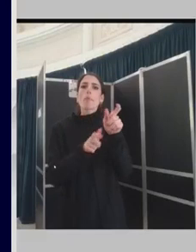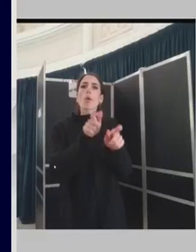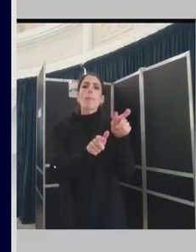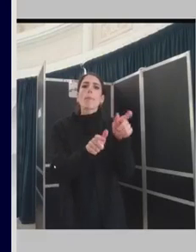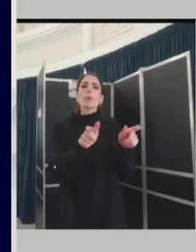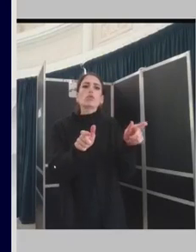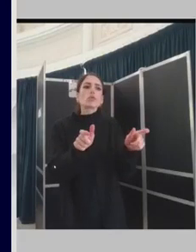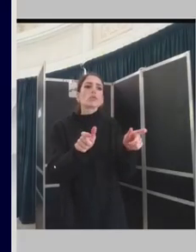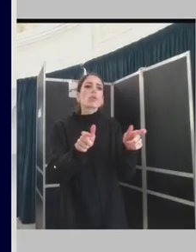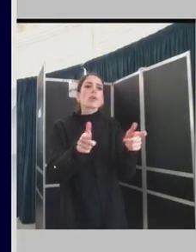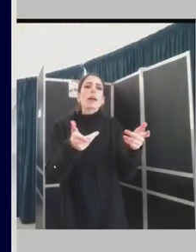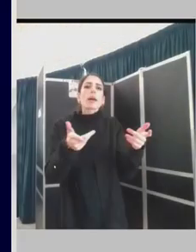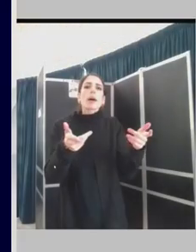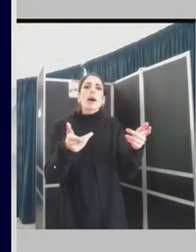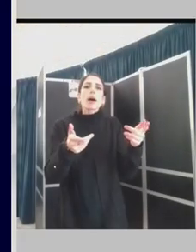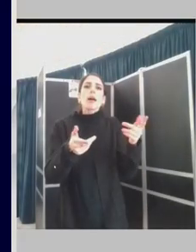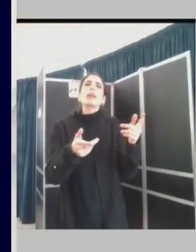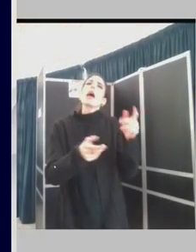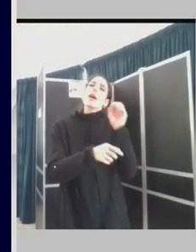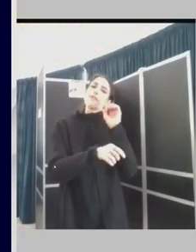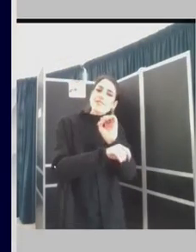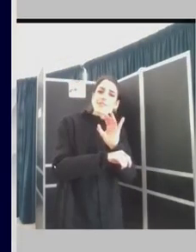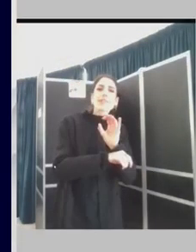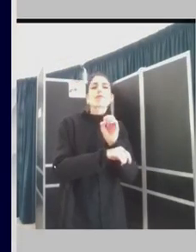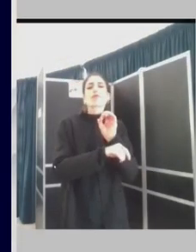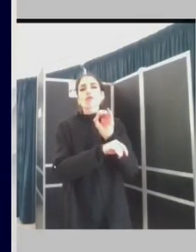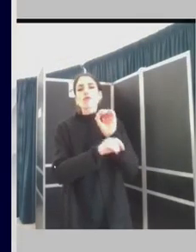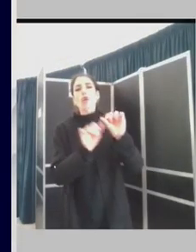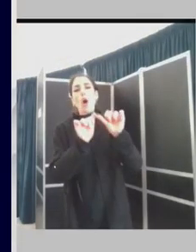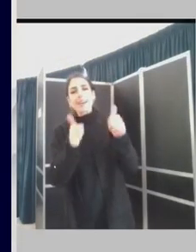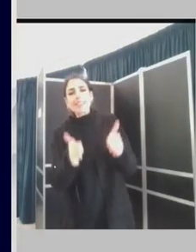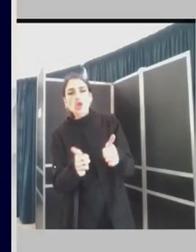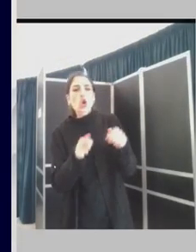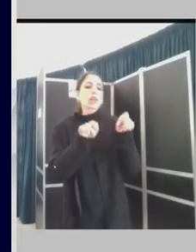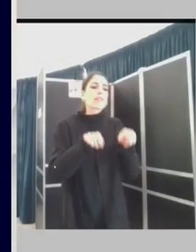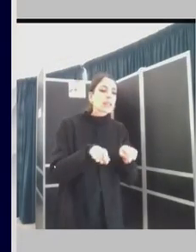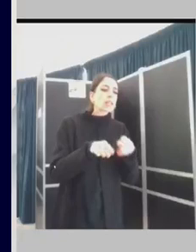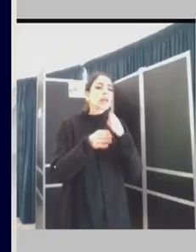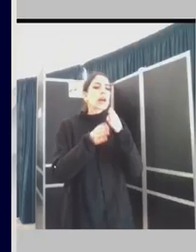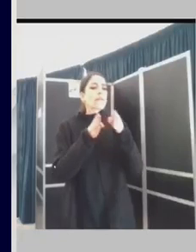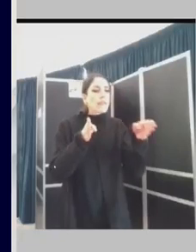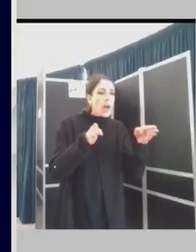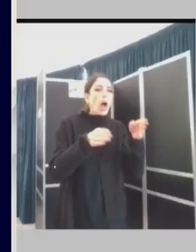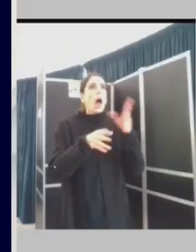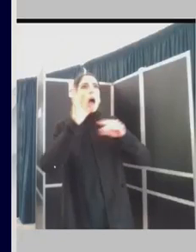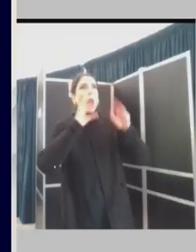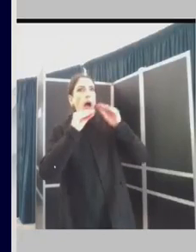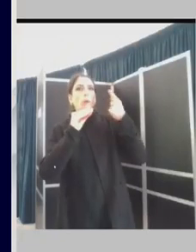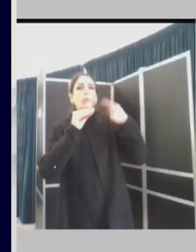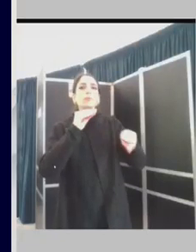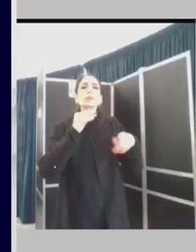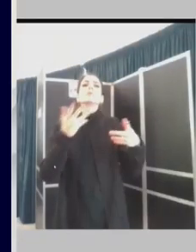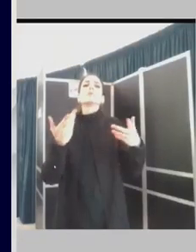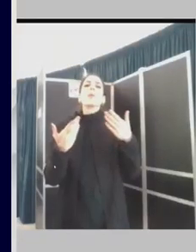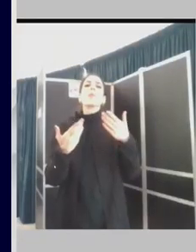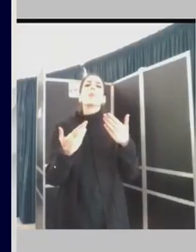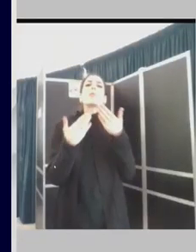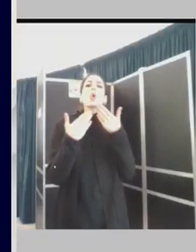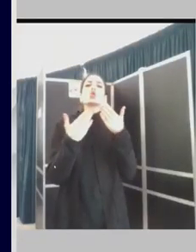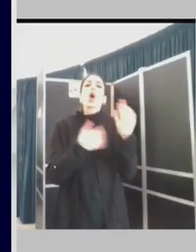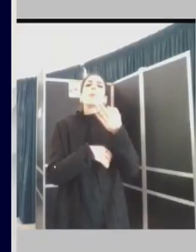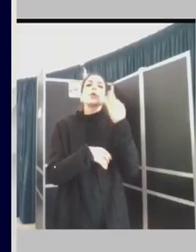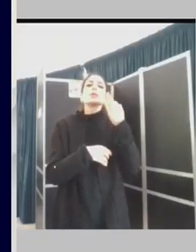un tragico incidente, come nel caso di Sara, come nel caso di Gaia e Camilla, come nel caso di Willy o tanti